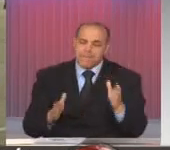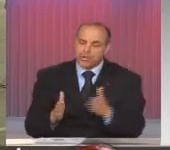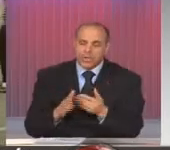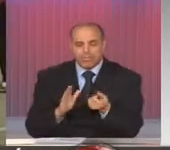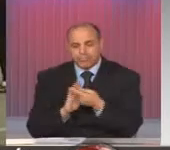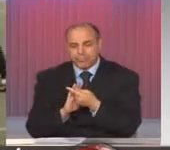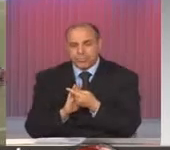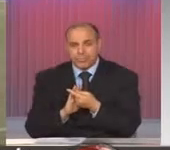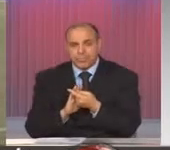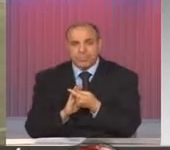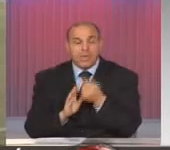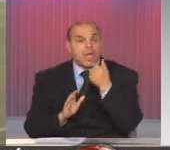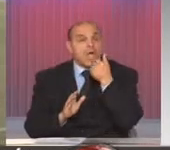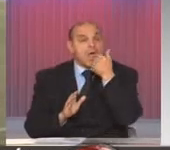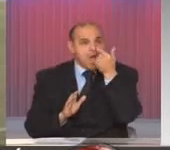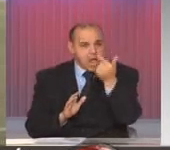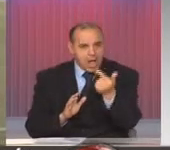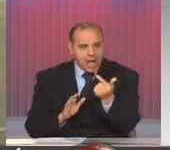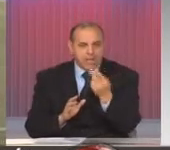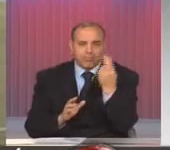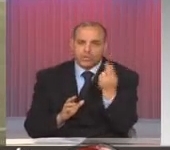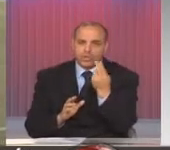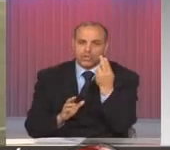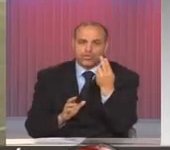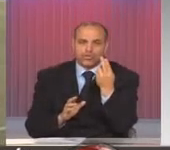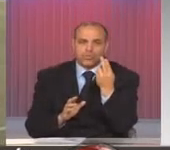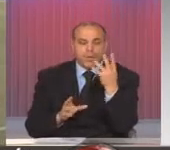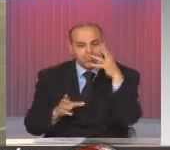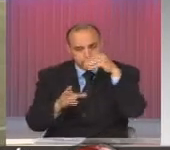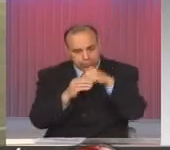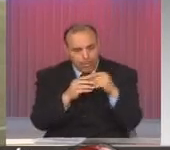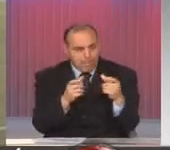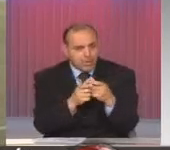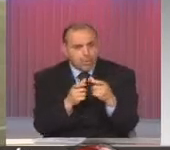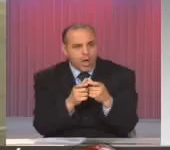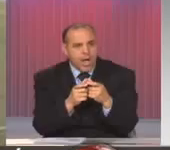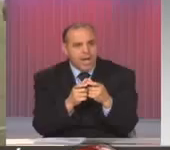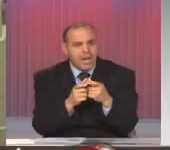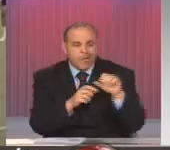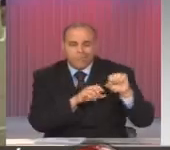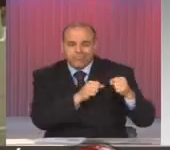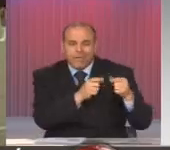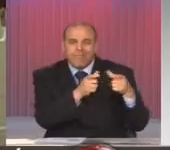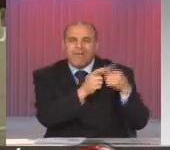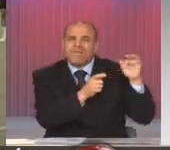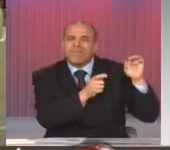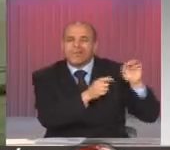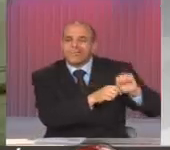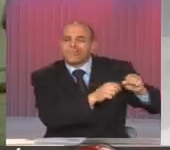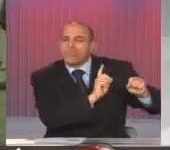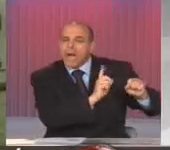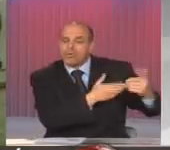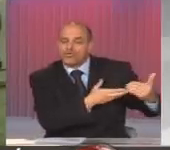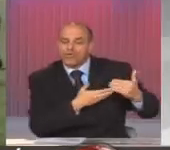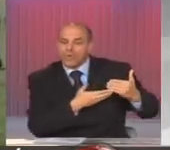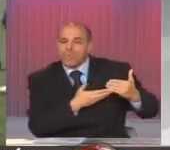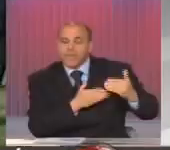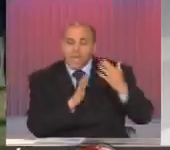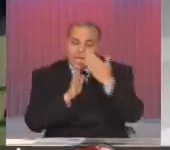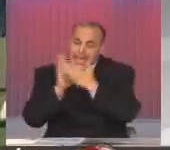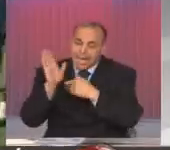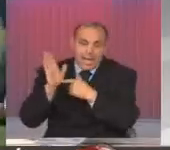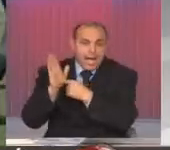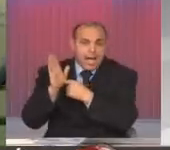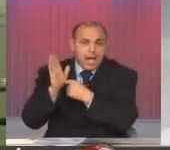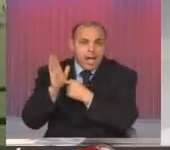فضلا عن يوهان توسغار والذي لم يتمكن من الالتحاق بالمجموعة بسبب ضغوط من ناديه الفرنسي لانس. القائمة تتألف